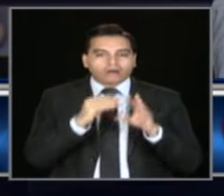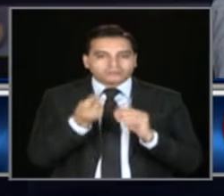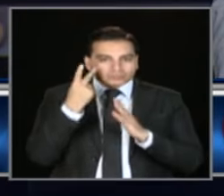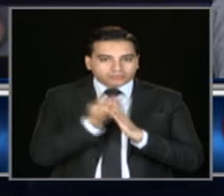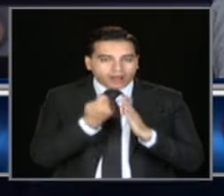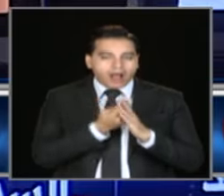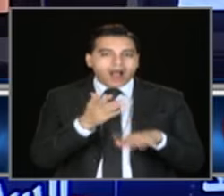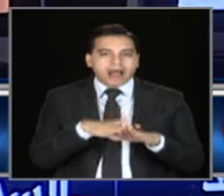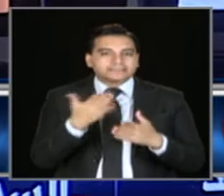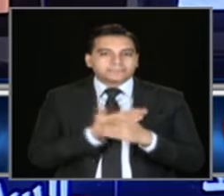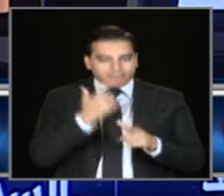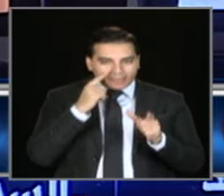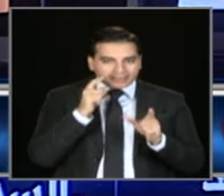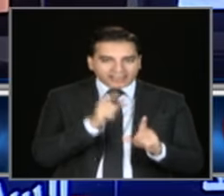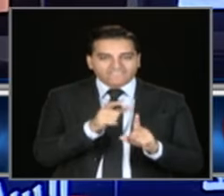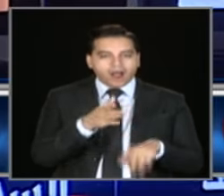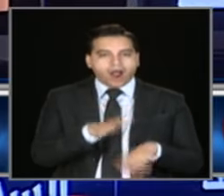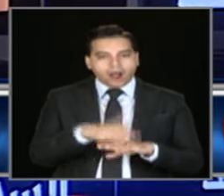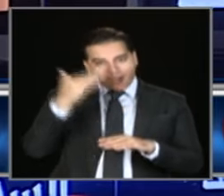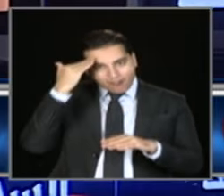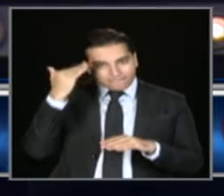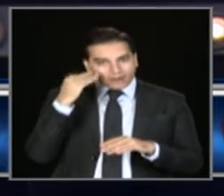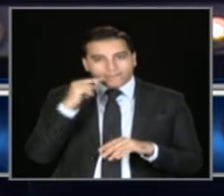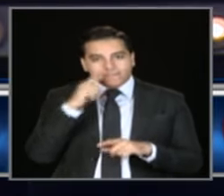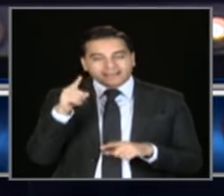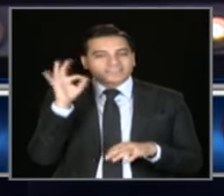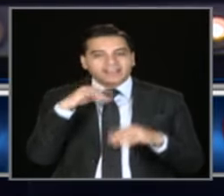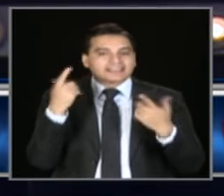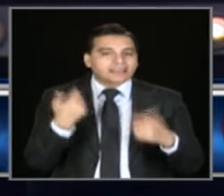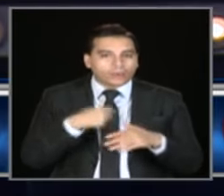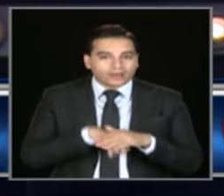ساعد إجابتك. جزائرية مثلاً؟ مثلاً.